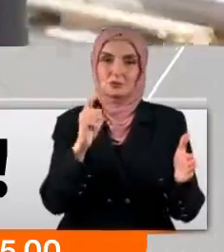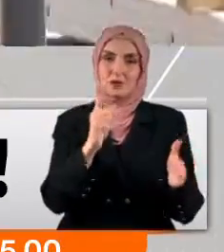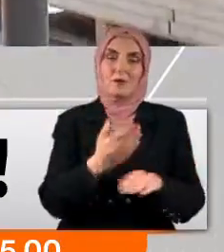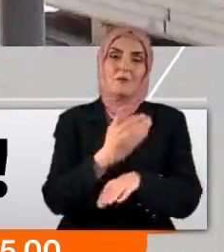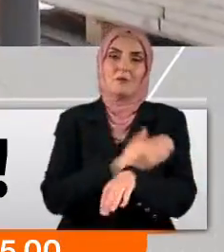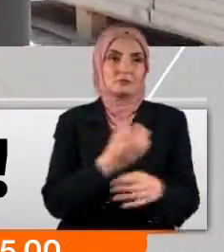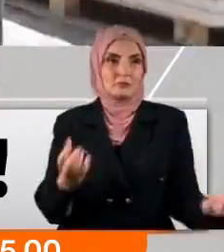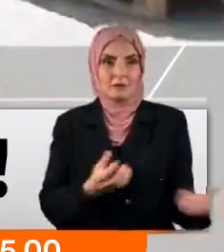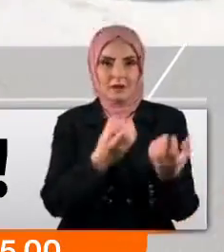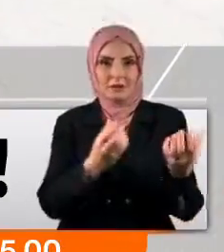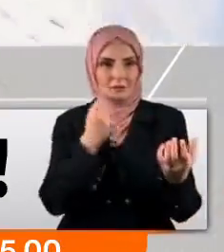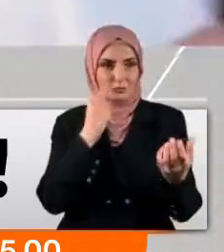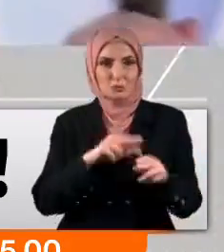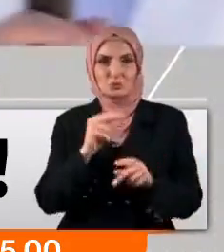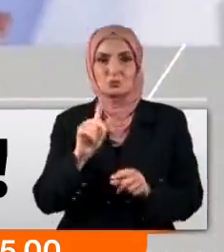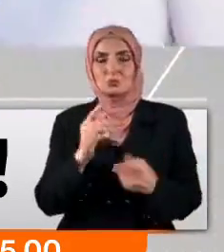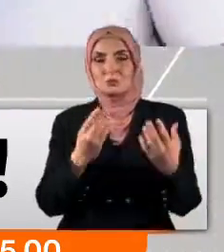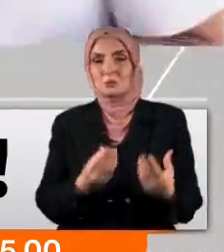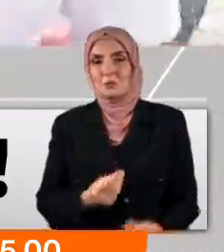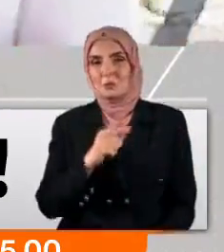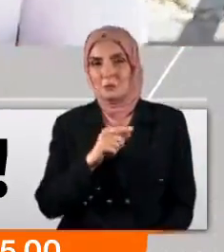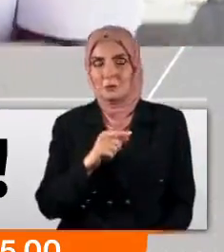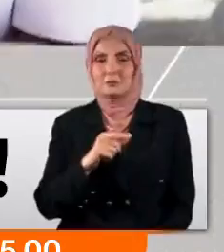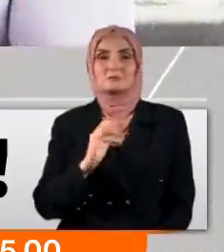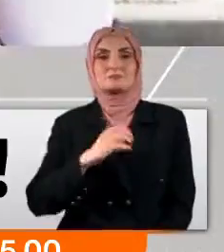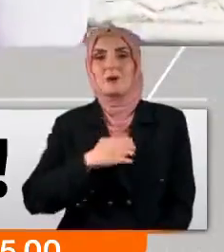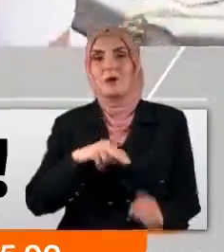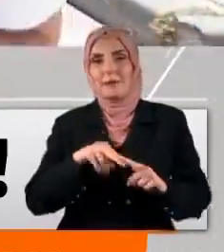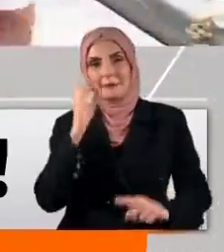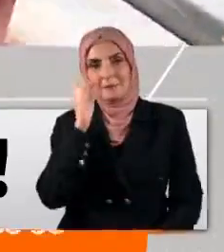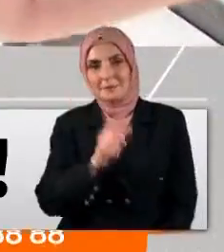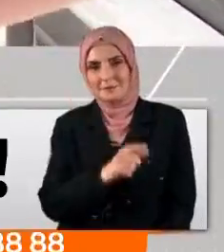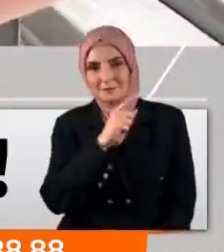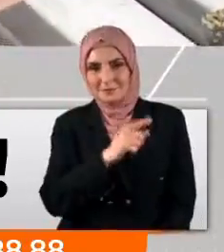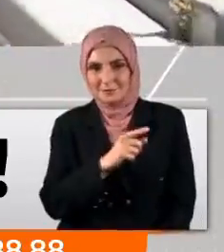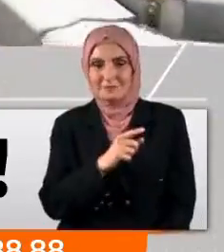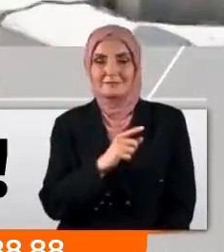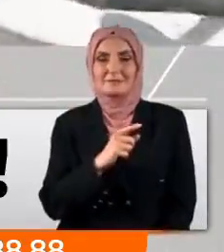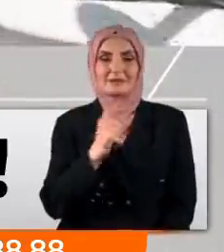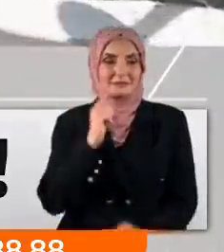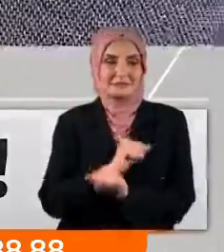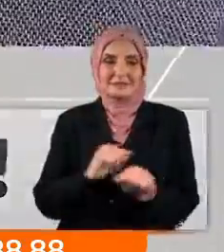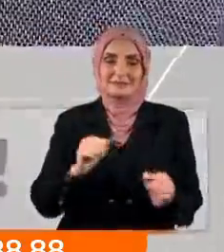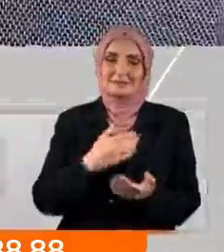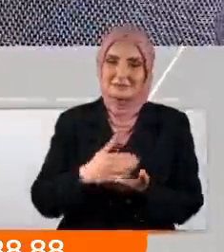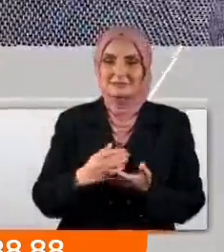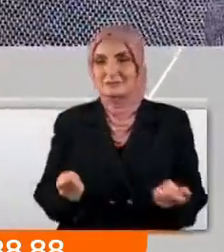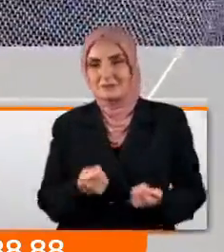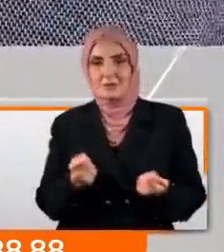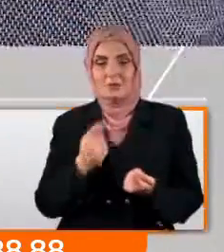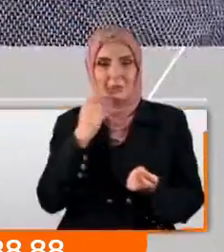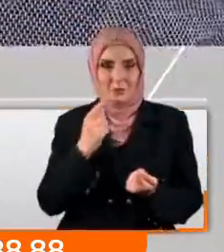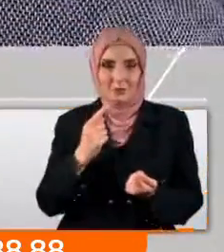İhsan Önler tam yaralarını sarmaya çalışırken belediye ekipleri kapısını çaldı ve köfteciyi boşaltmasını istedi. Bağıra